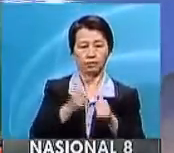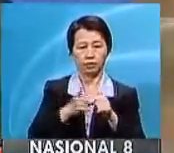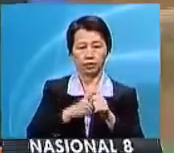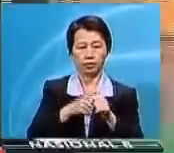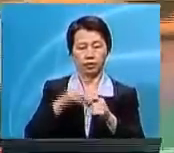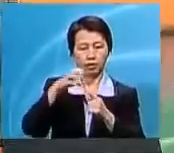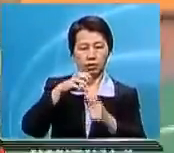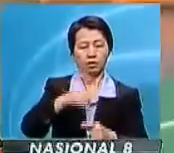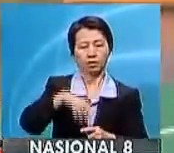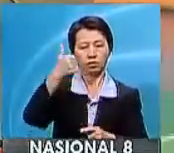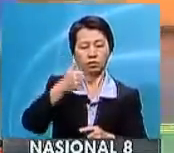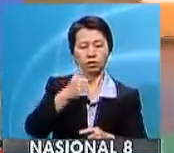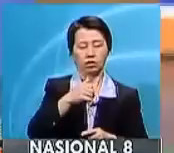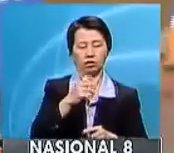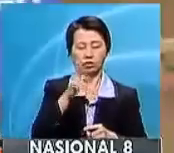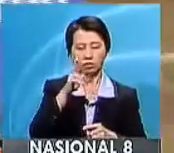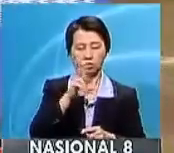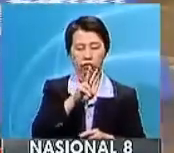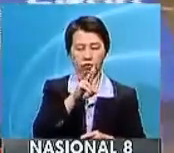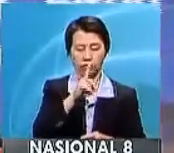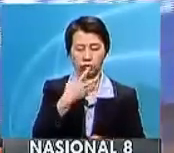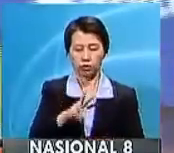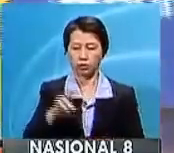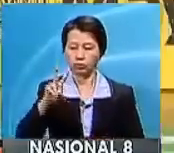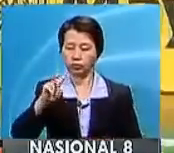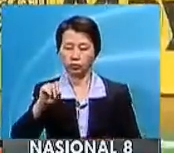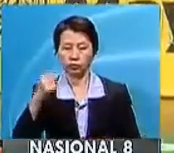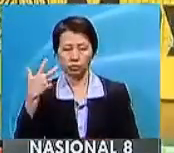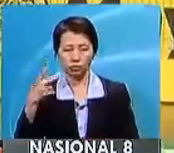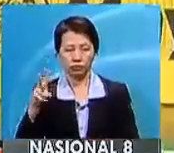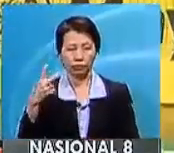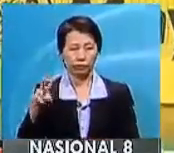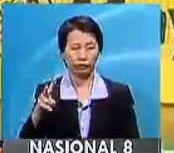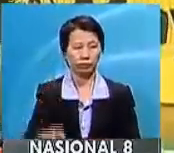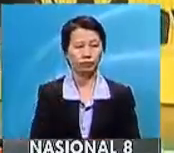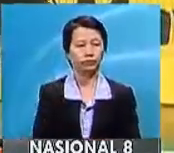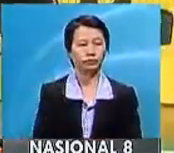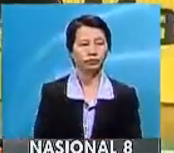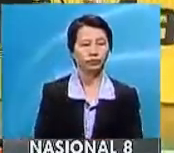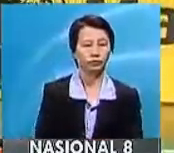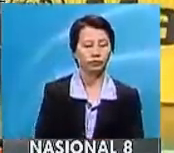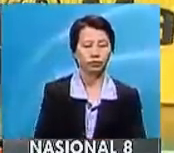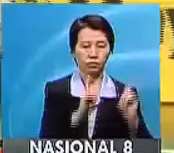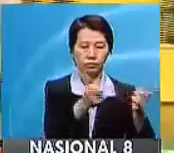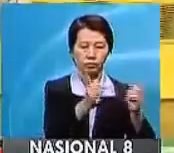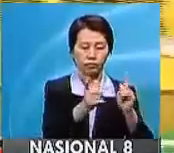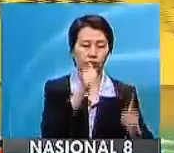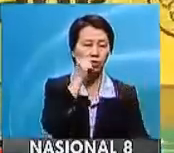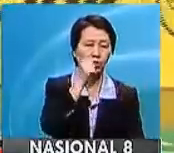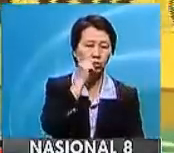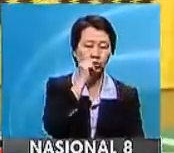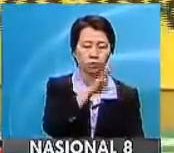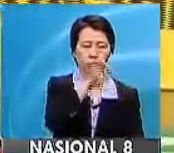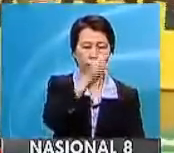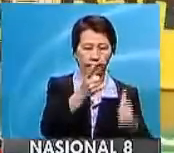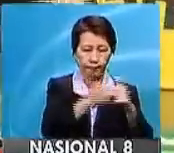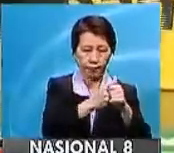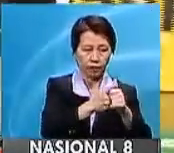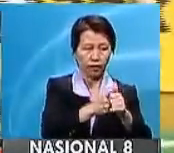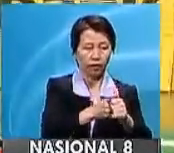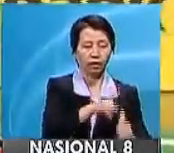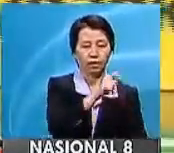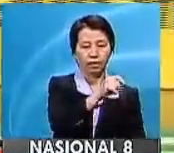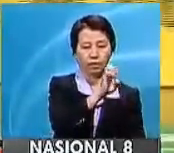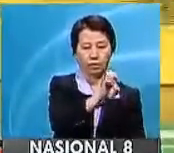kejohanan menang stight set 2113 211 aksi perseorangan wanita pilihan pertama kejahanan